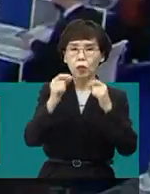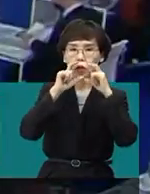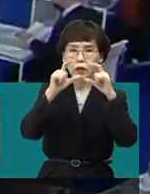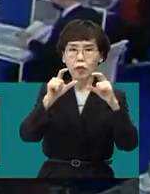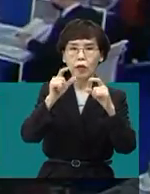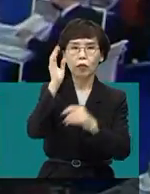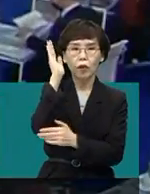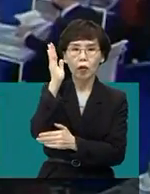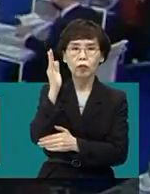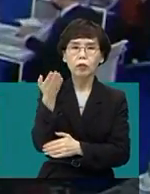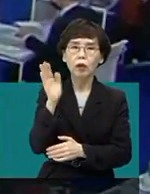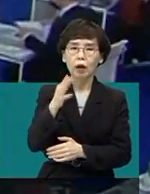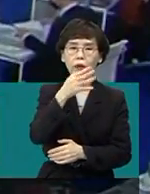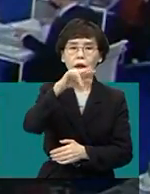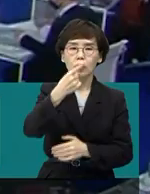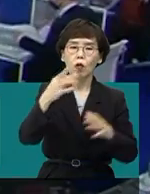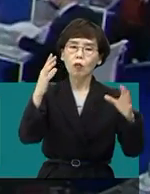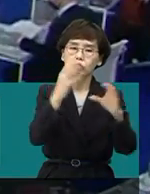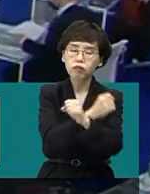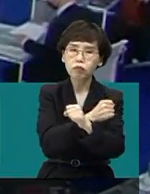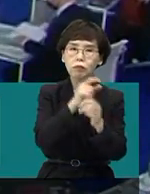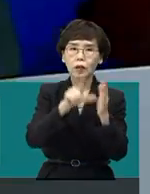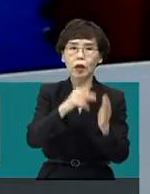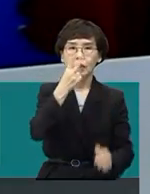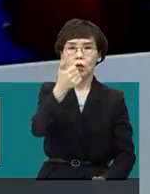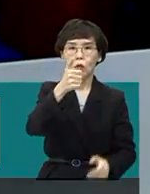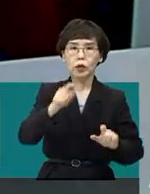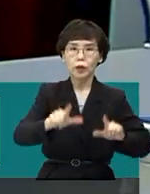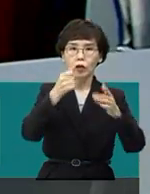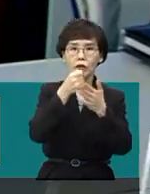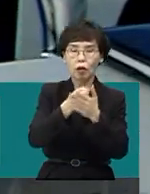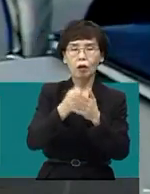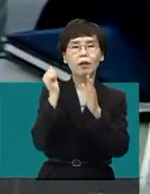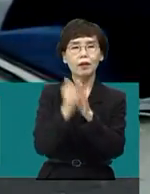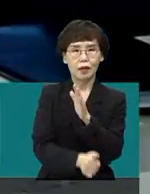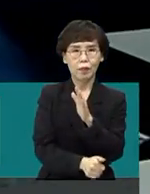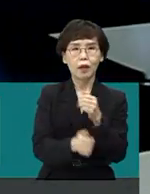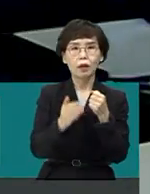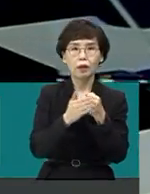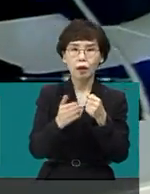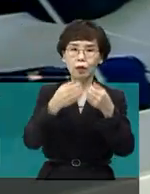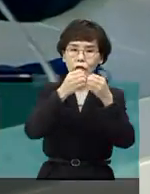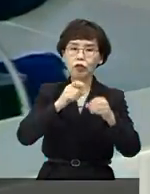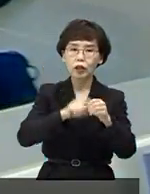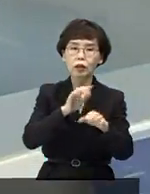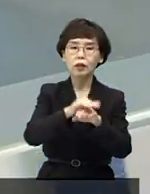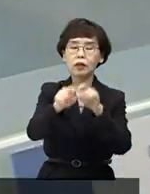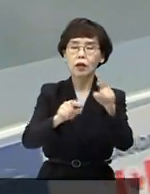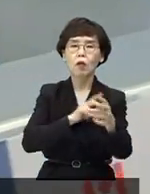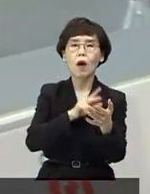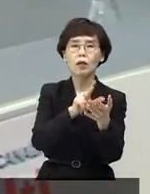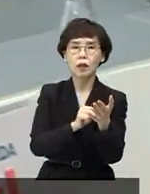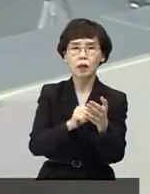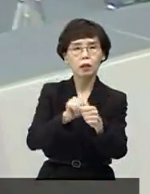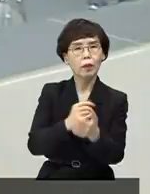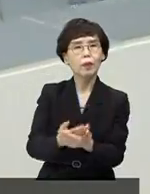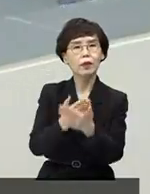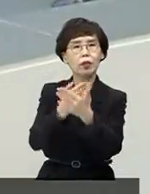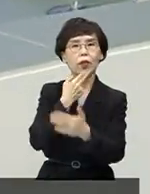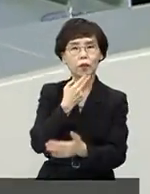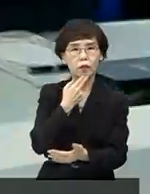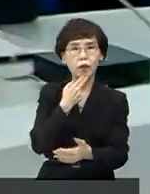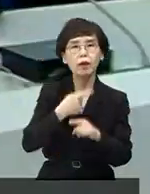선언문 은 그러나 탄소중립 시점을 2050년 으로 설정 하는 데 실패하면서 구체적 실천 과제 에서는 별다른 진전을 보지